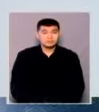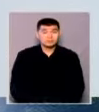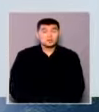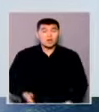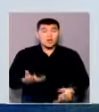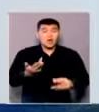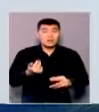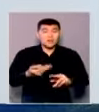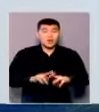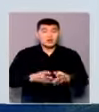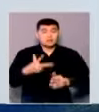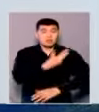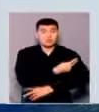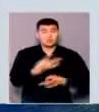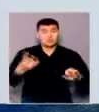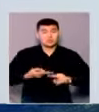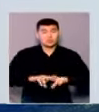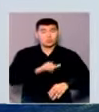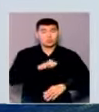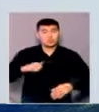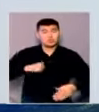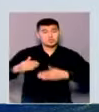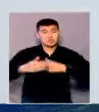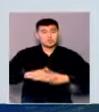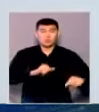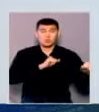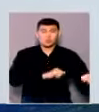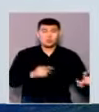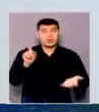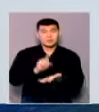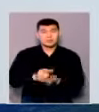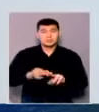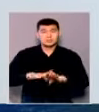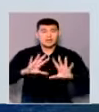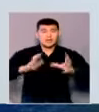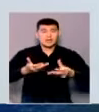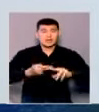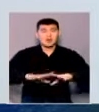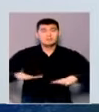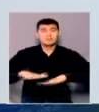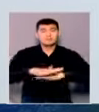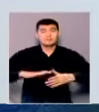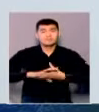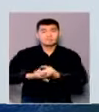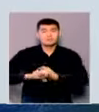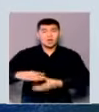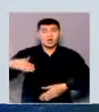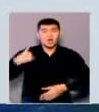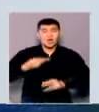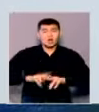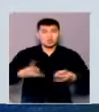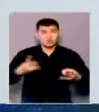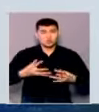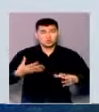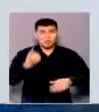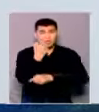Әрине, екпе салдыру керек. Өзімізді, жақындарымызды қорғауға тиіспіз. Әлемде ұжымдық иммунитет қалыптаспай, бұл індетті